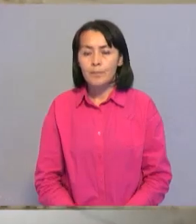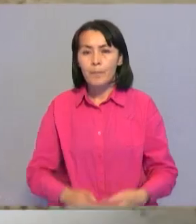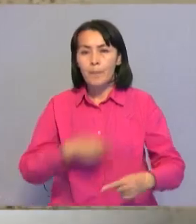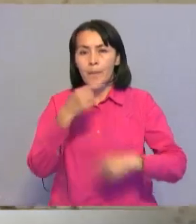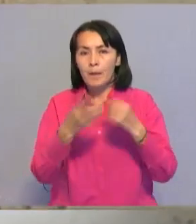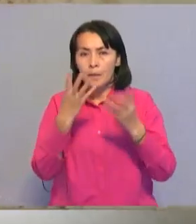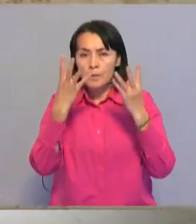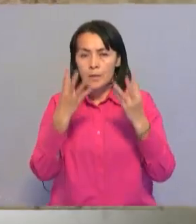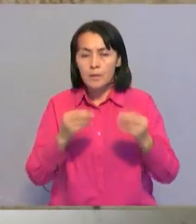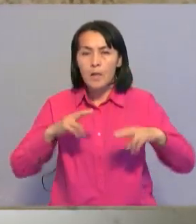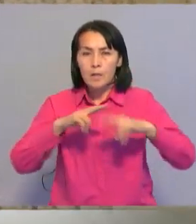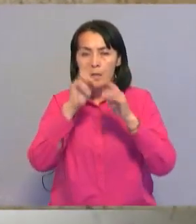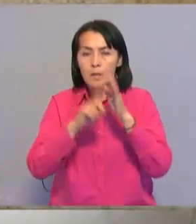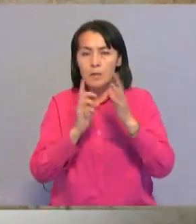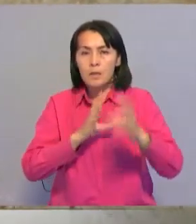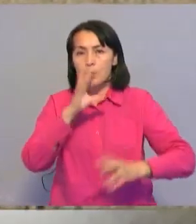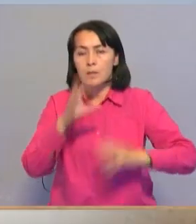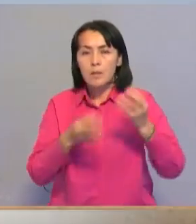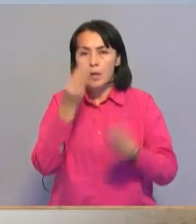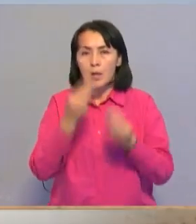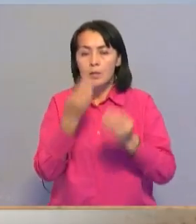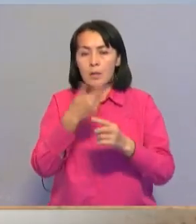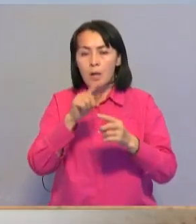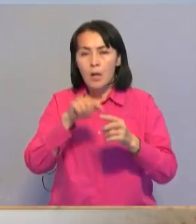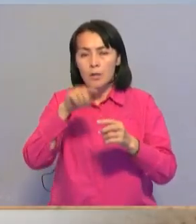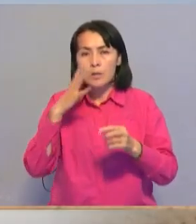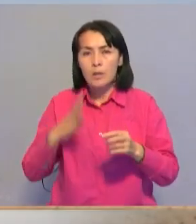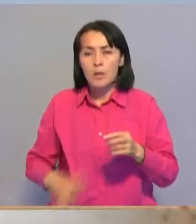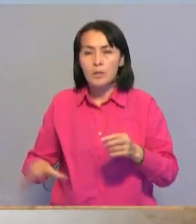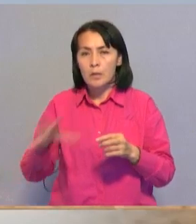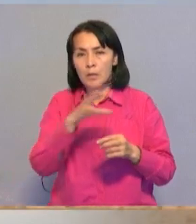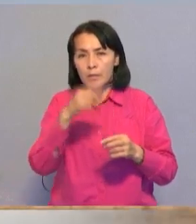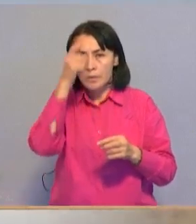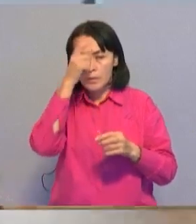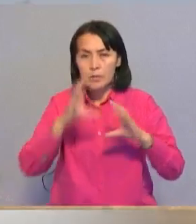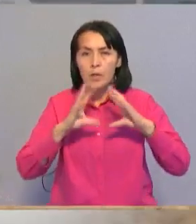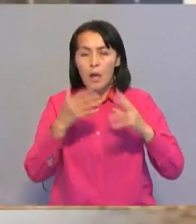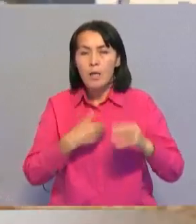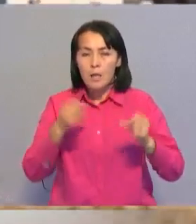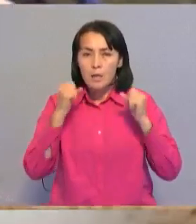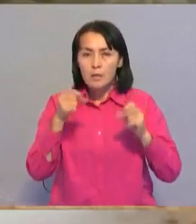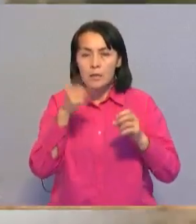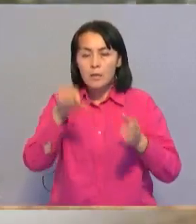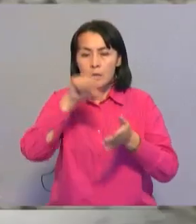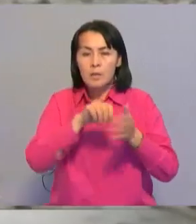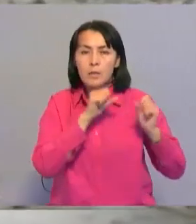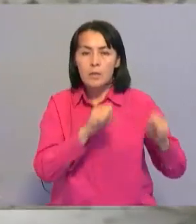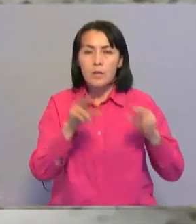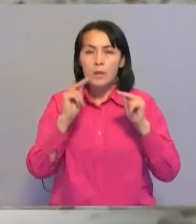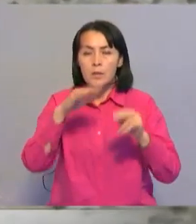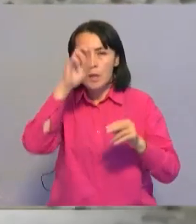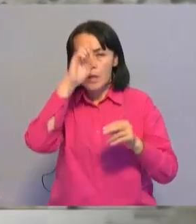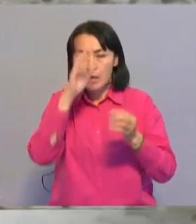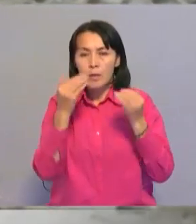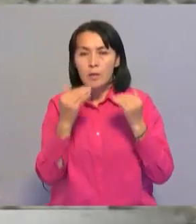Через 4 дня в Астане стартуют всемирные игры кочевников, которых так ждал весь тюркский мир. Наши спортсмены, которым предстоит защитить часть страны в